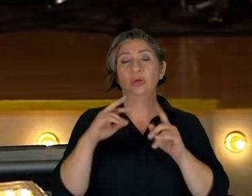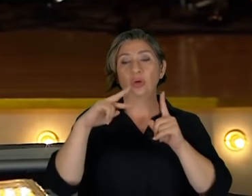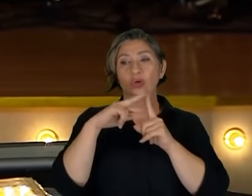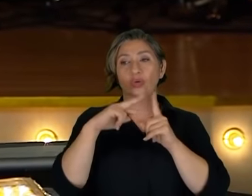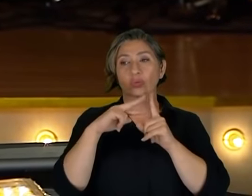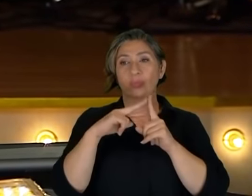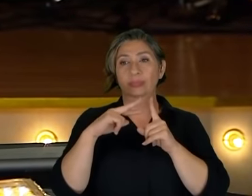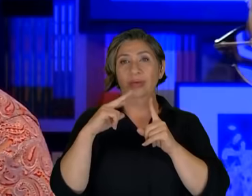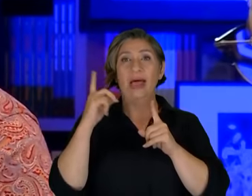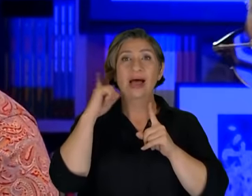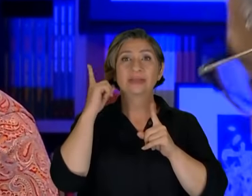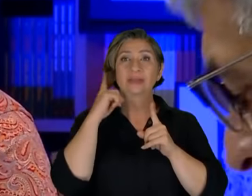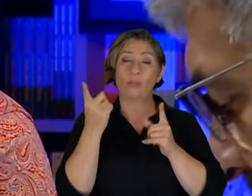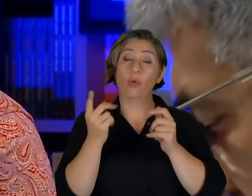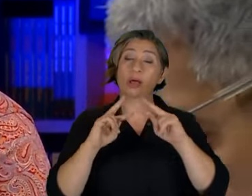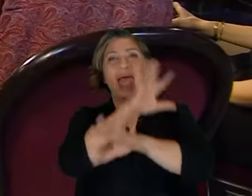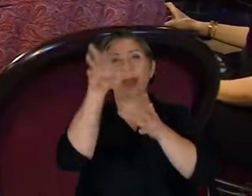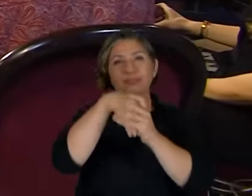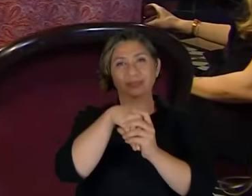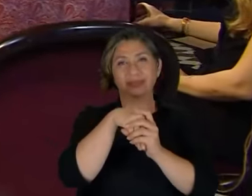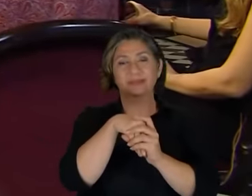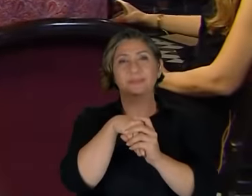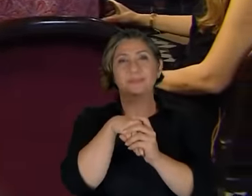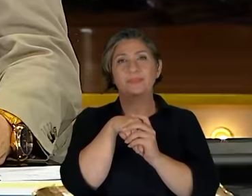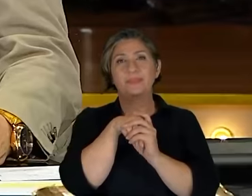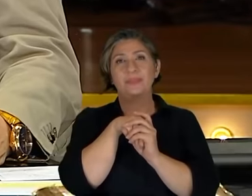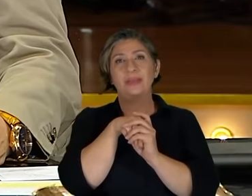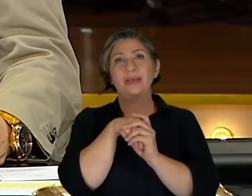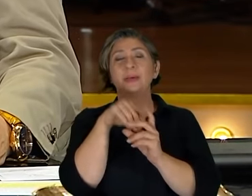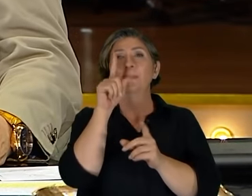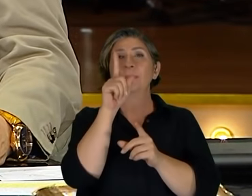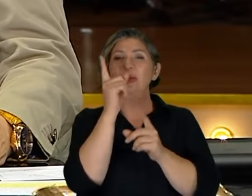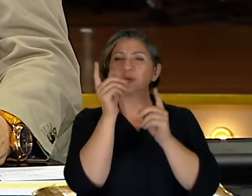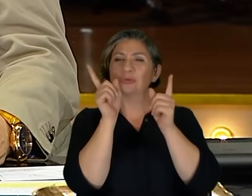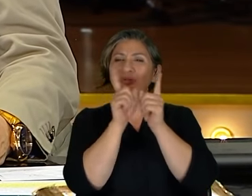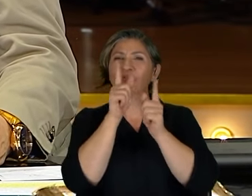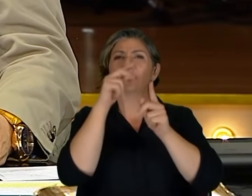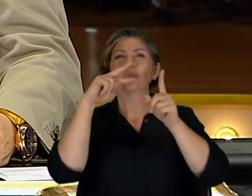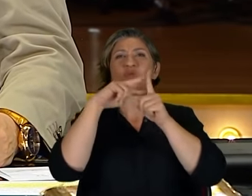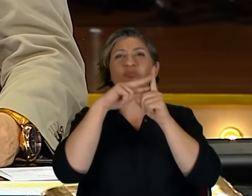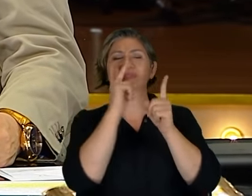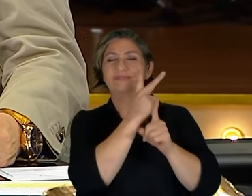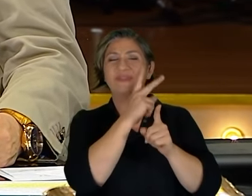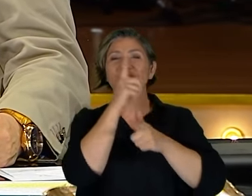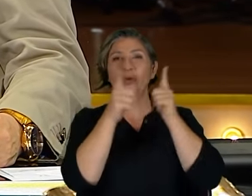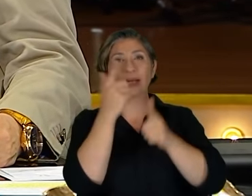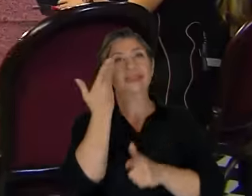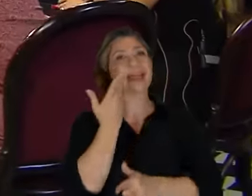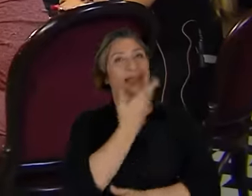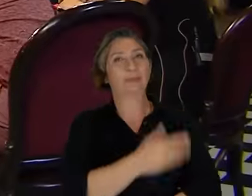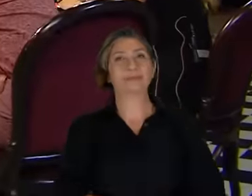YouTube artistleri böyle işliyor yani. Peki bir küçük kolajımız var YouTube videolarından, onu görelim lütfen.